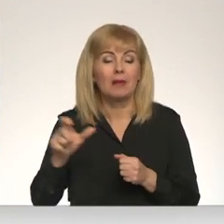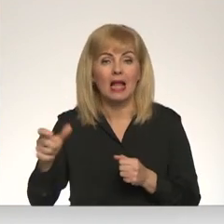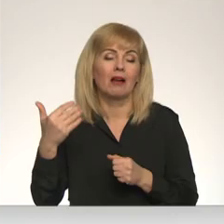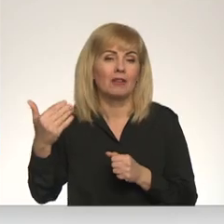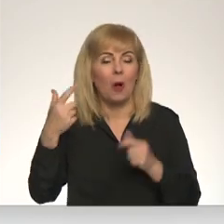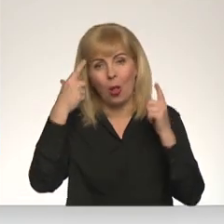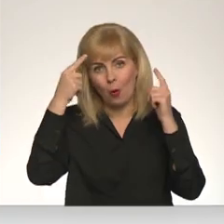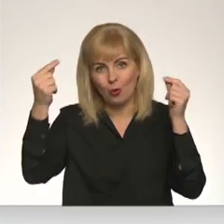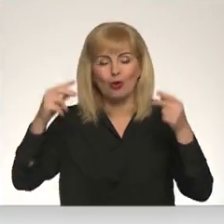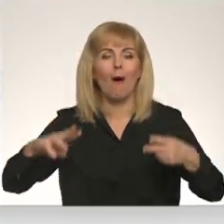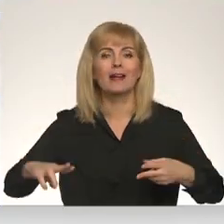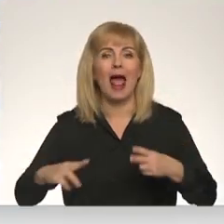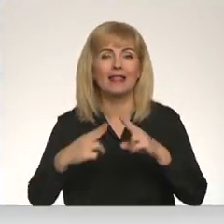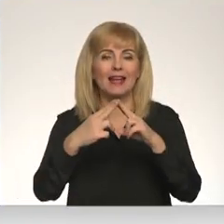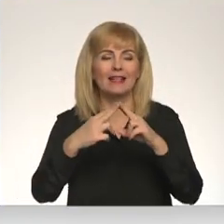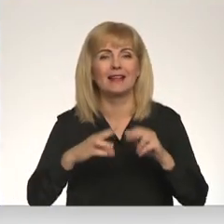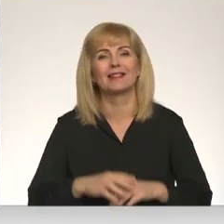rezidences.